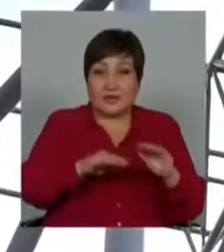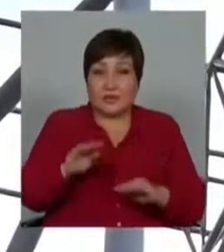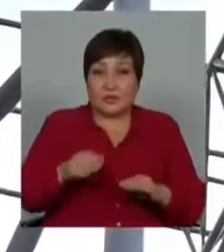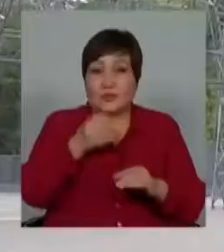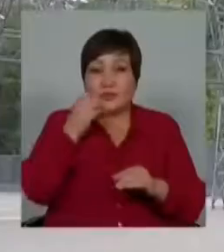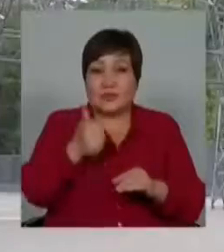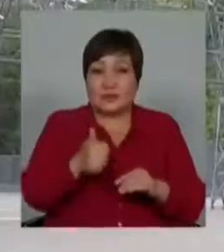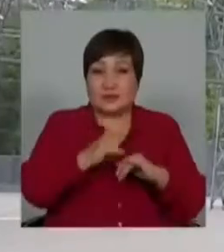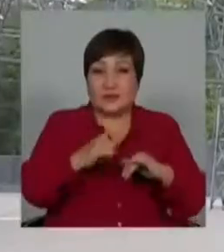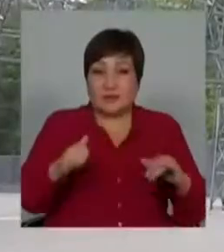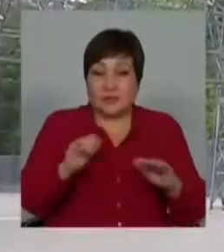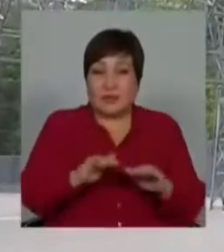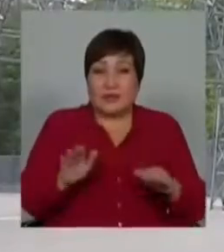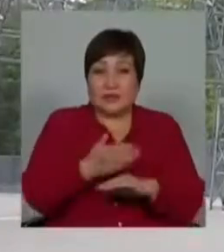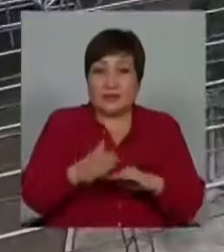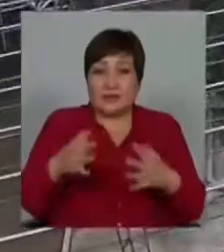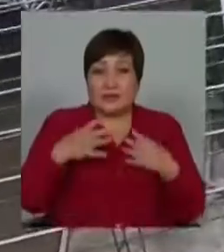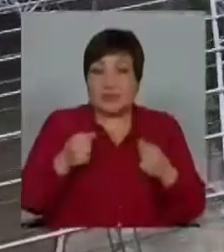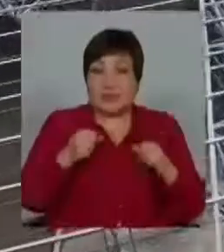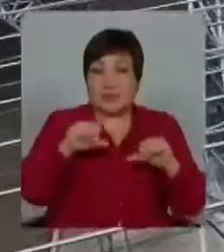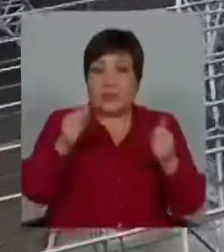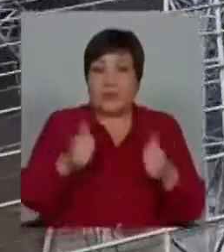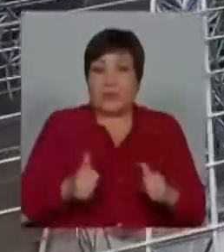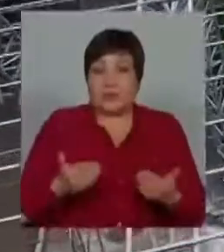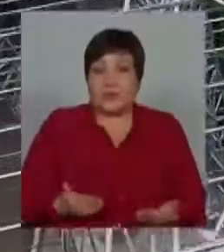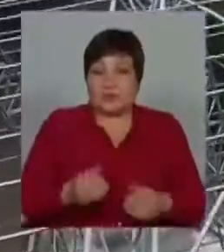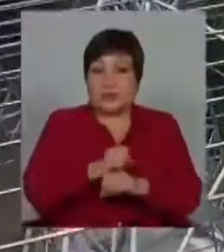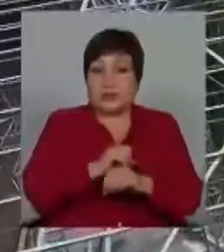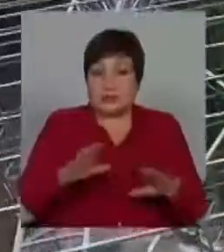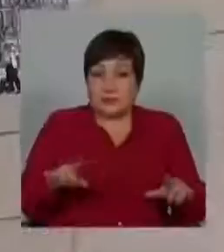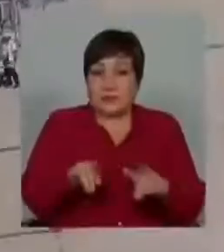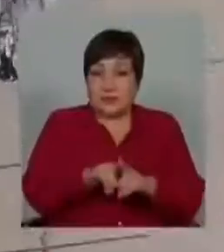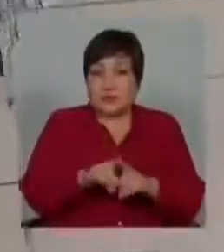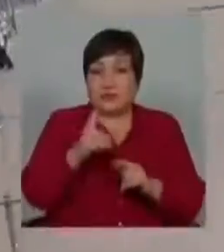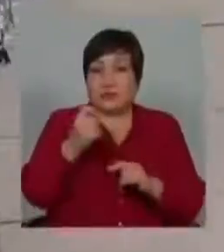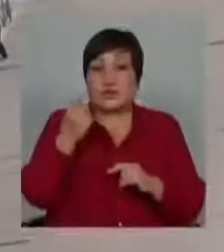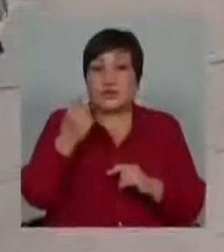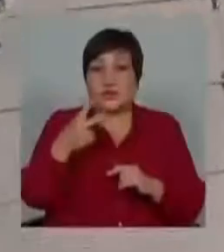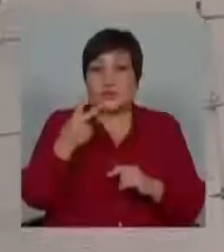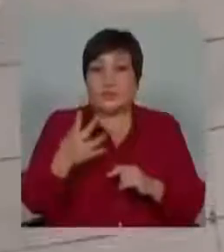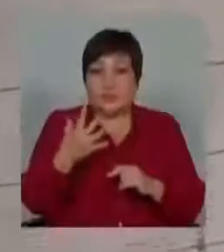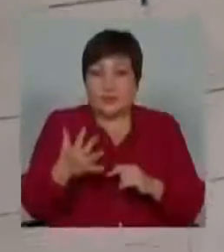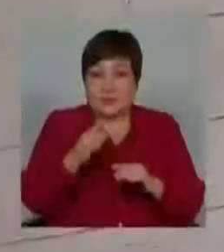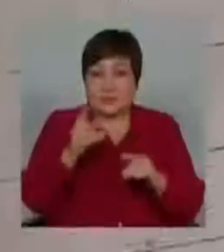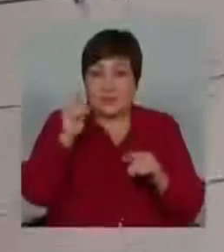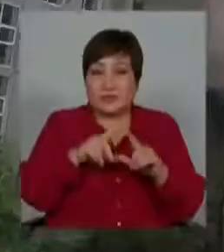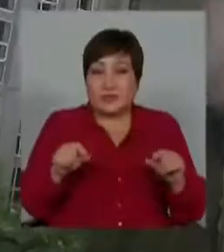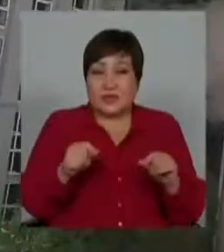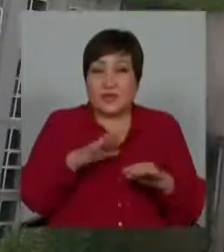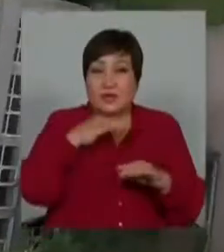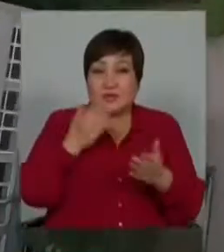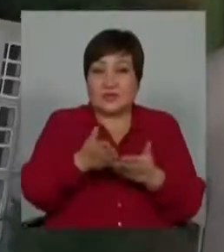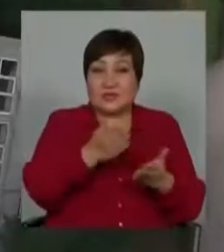арасында салауатты өмір салтын қалыптастыру үшін нөмірі 128-ші мектеп аумағында көп функционалды спорт кешені салынып жатыр.